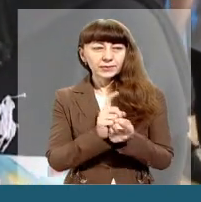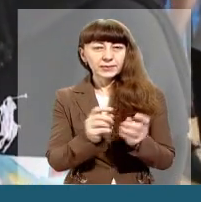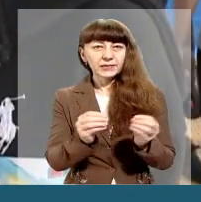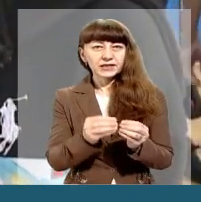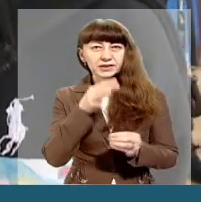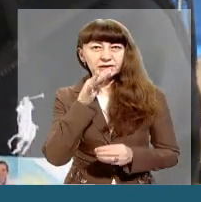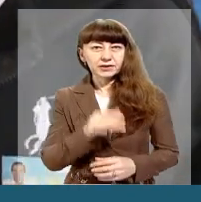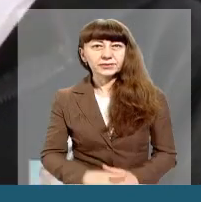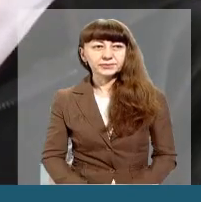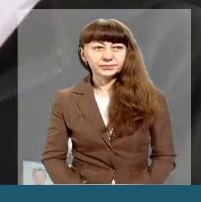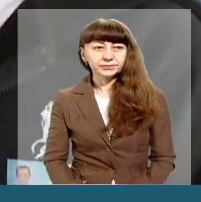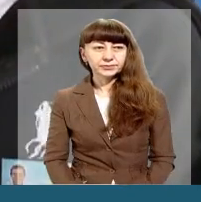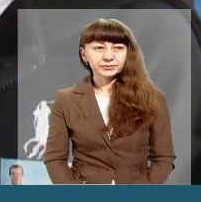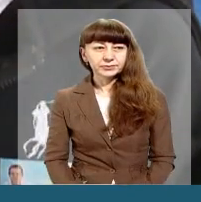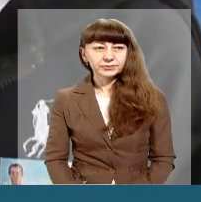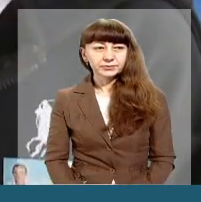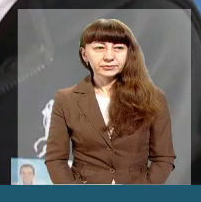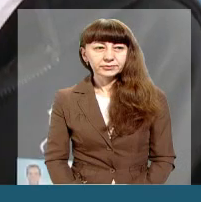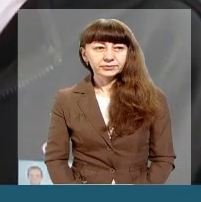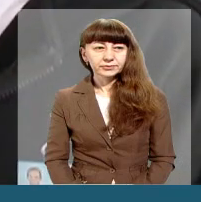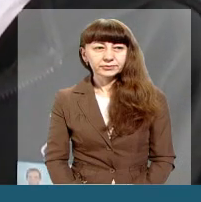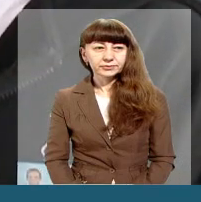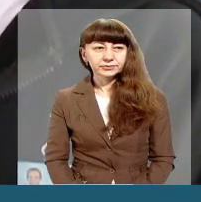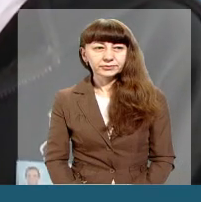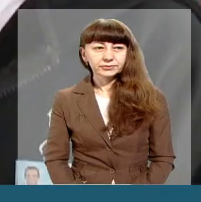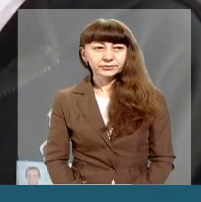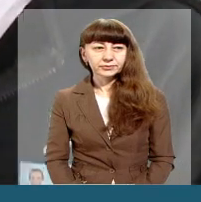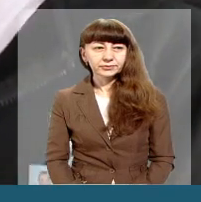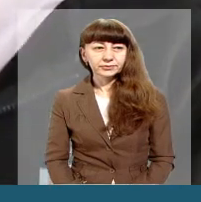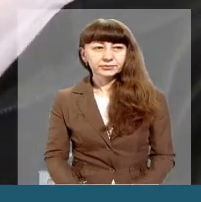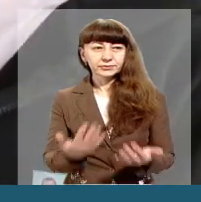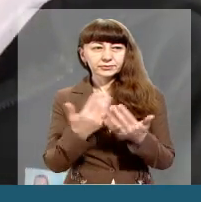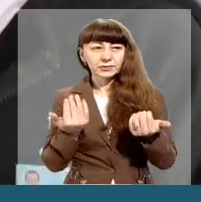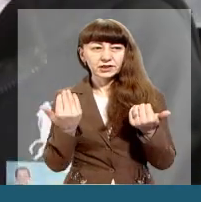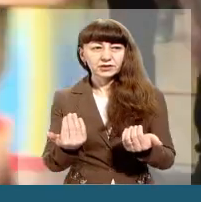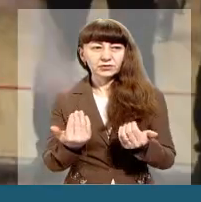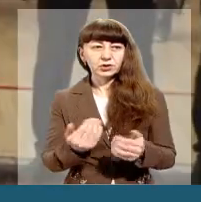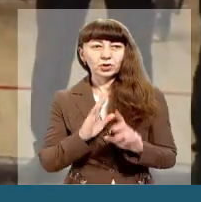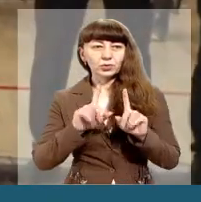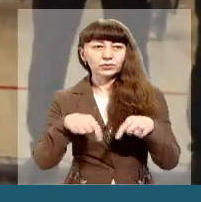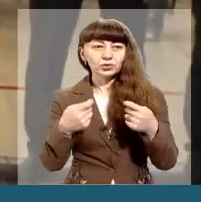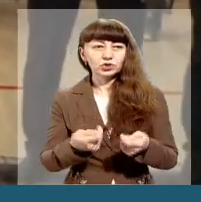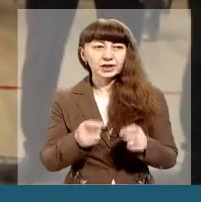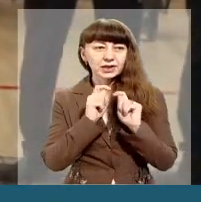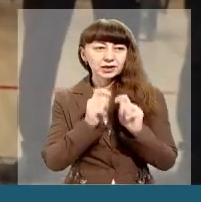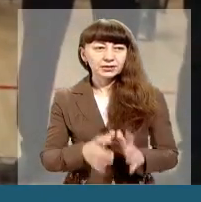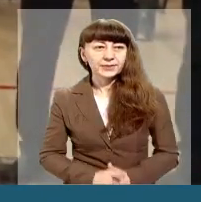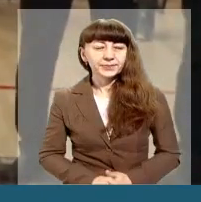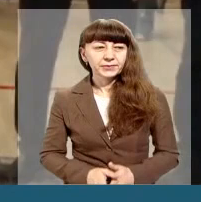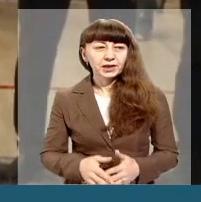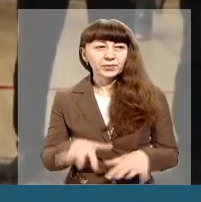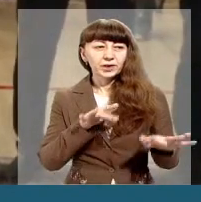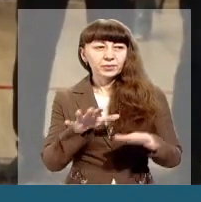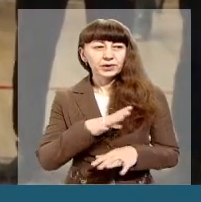10 лет ты занимаешься? Да. Занимаюсь 10 лет, я занимаюсь 9 лет вольной борьбой. Получили КМС, сегодня нам будут вручать. Мероприятие получилось масштабным